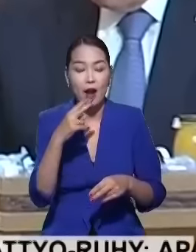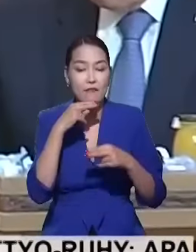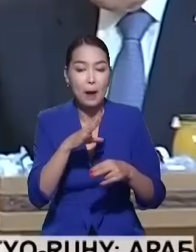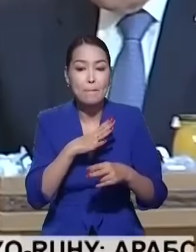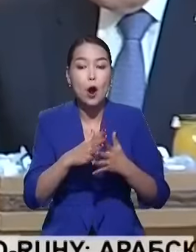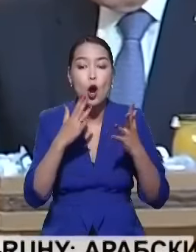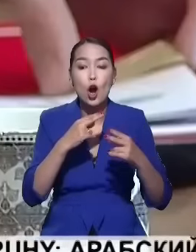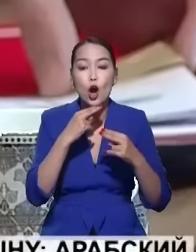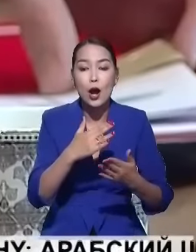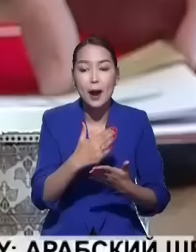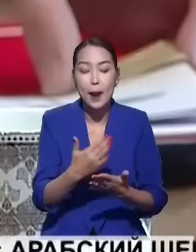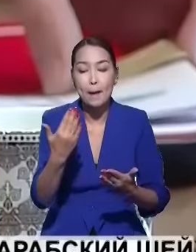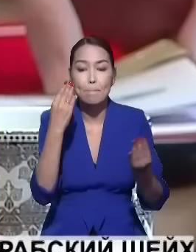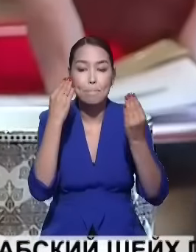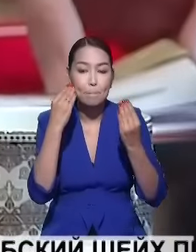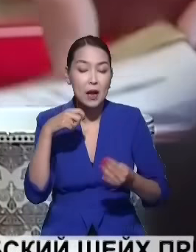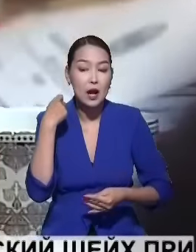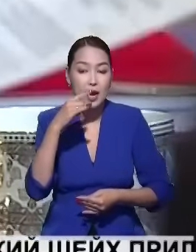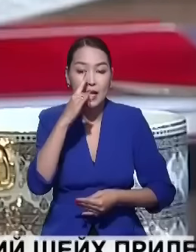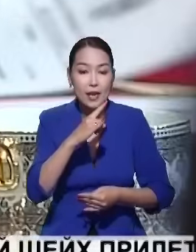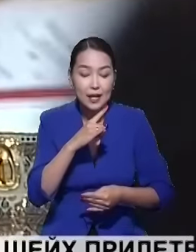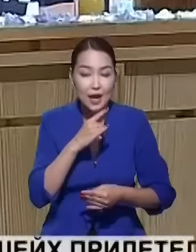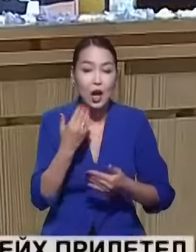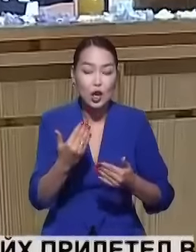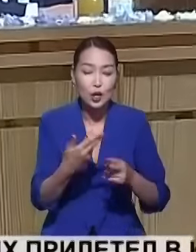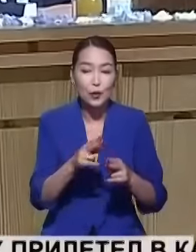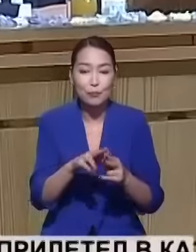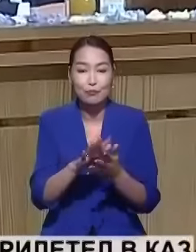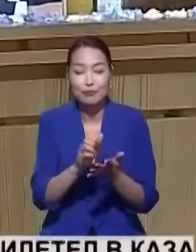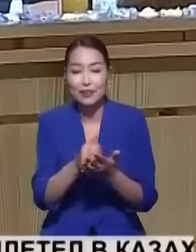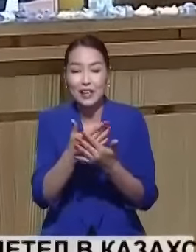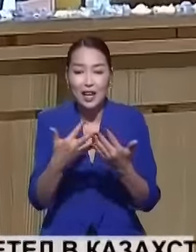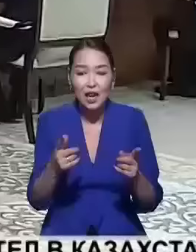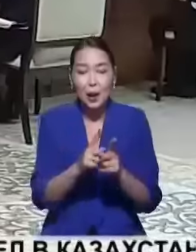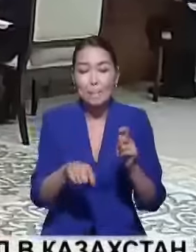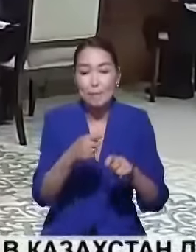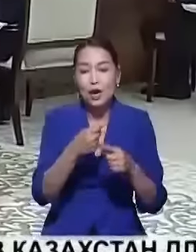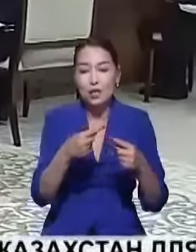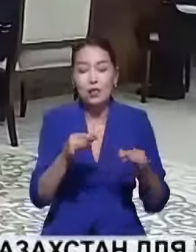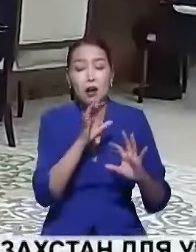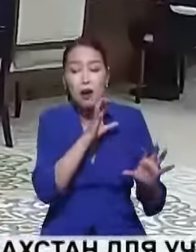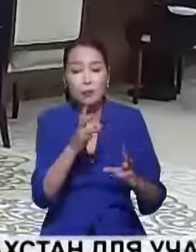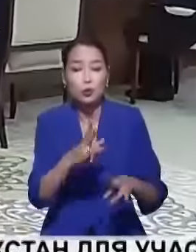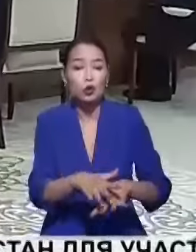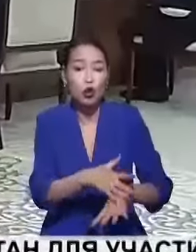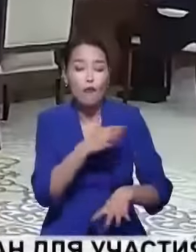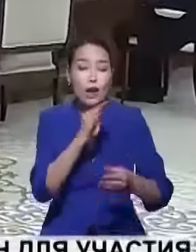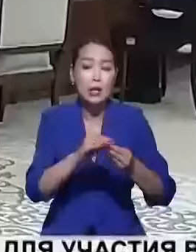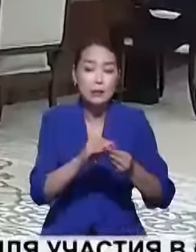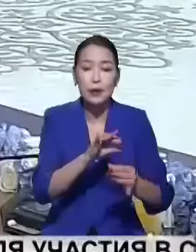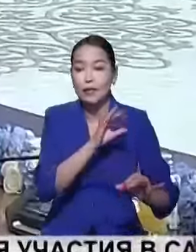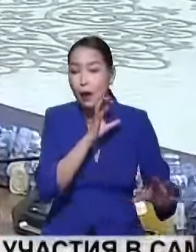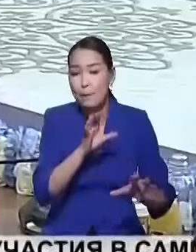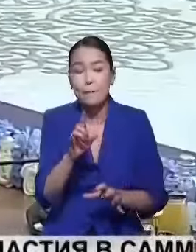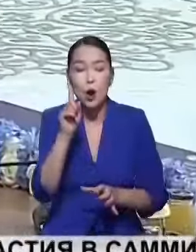особое внимание. По мнению президента Казахстана, разрешить имеющиеся в мире противоречия и обеспечить долгосрочную стабильность можно только